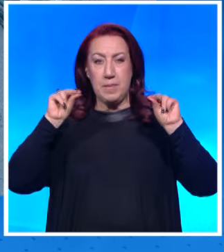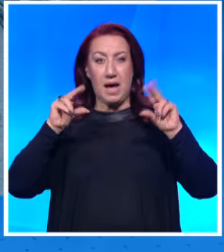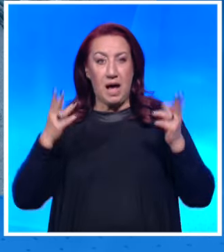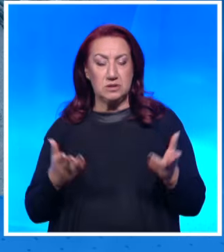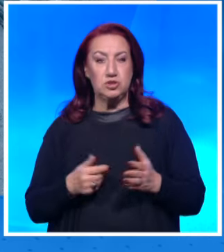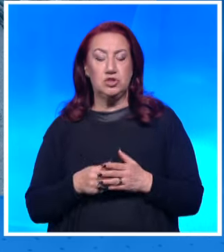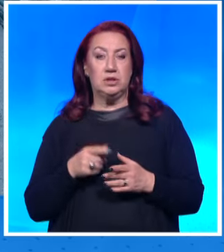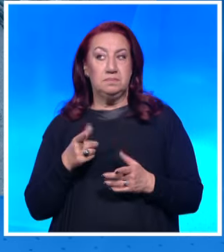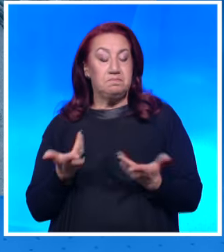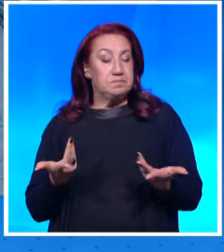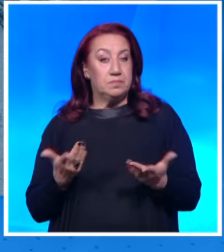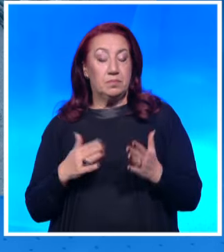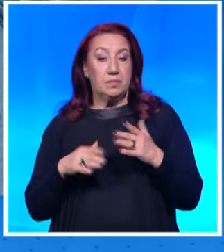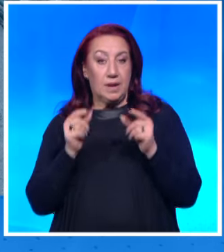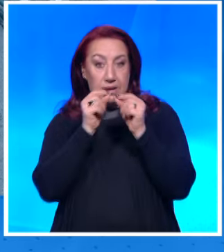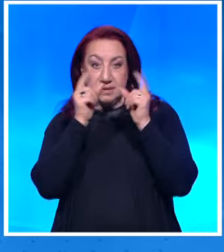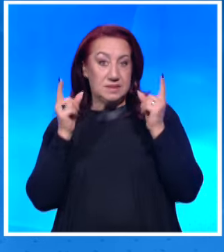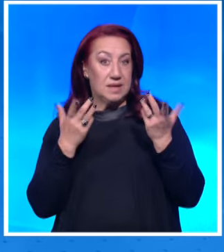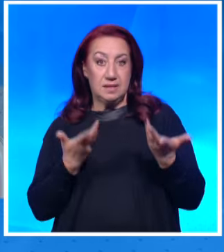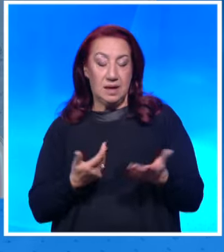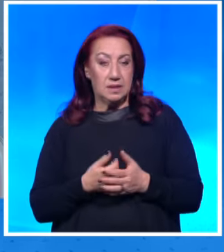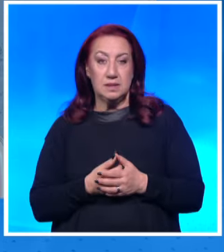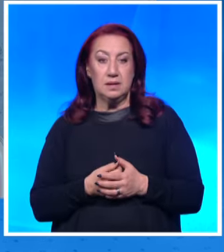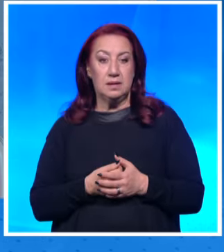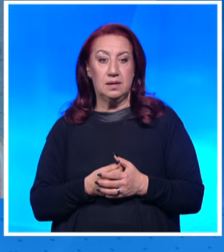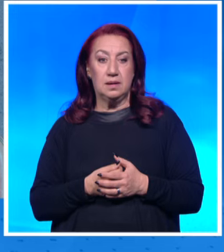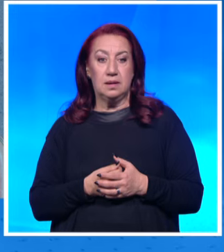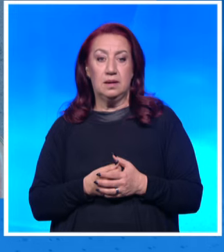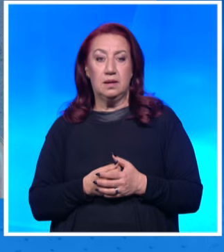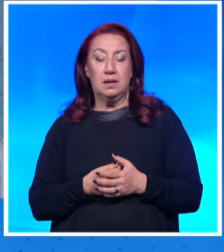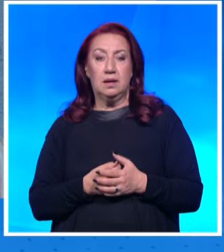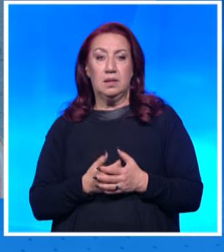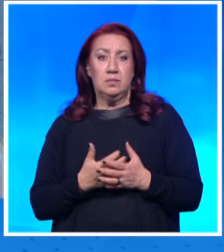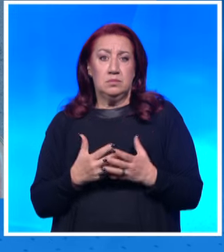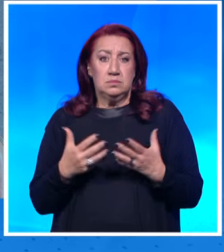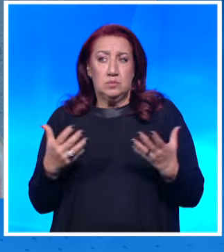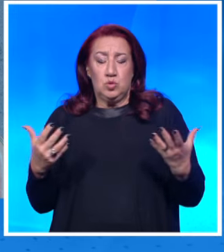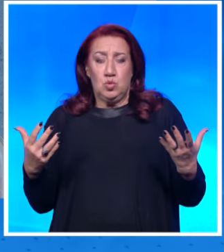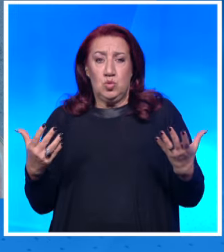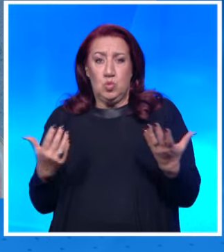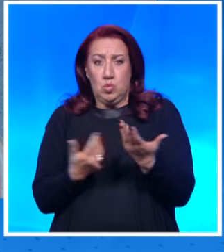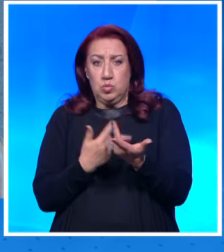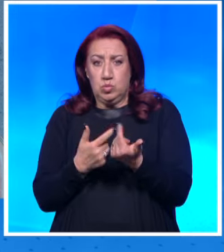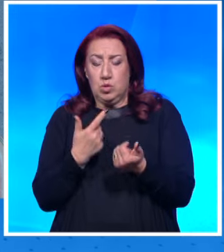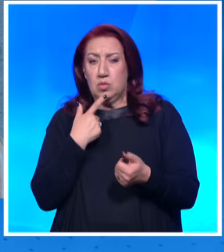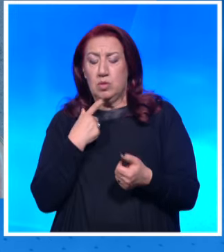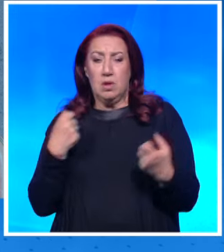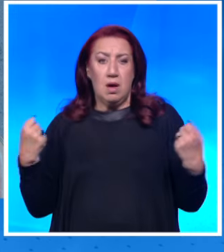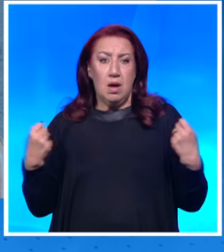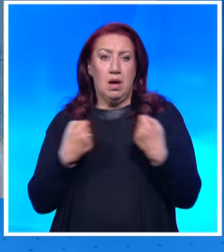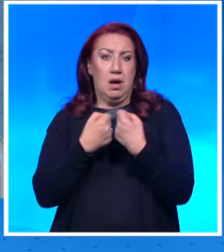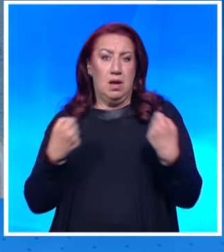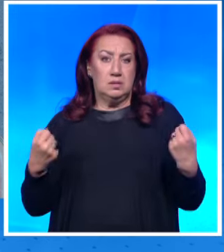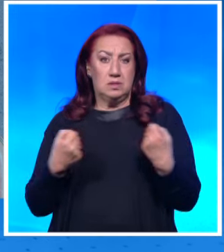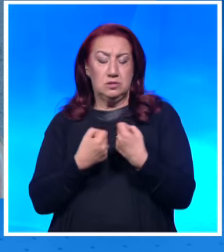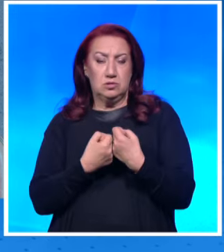изненада. По-изненадващото в тези данни е, че изключително висок броя на катастрофите от типа с едно